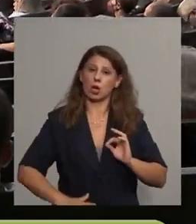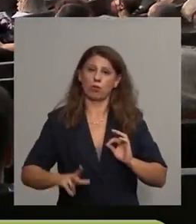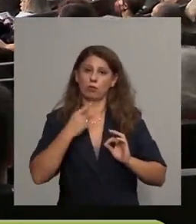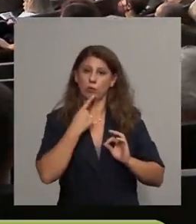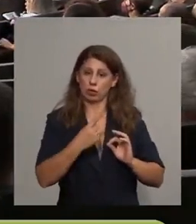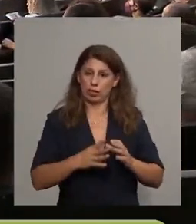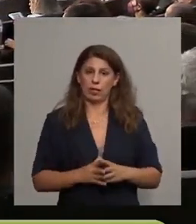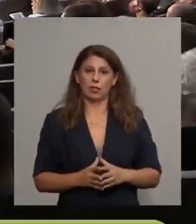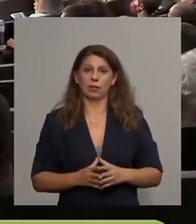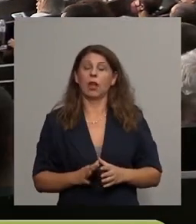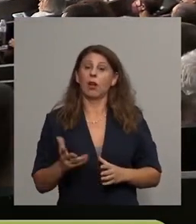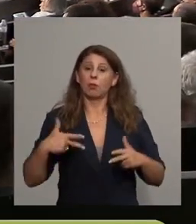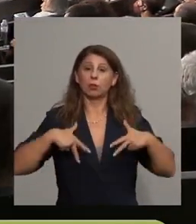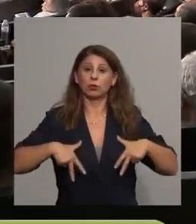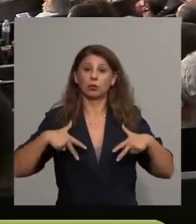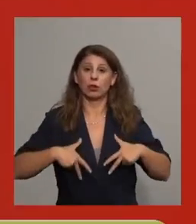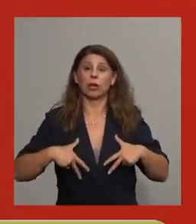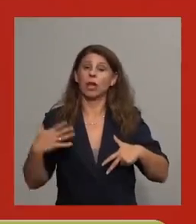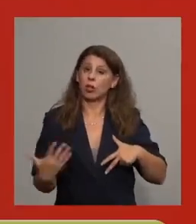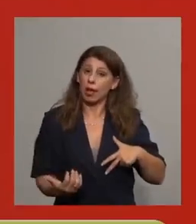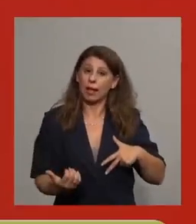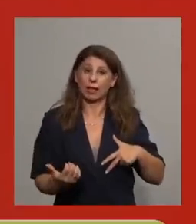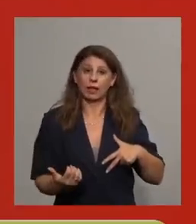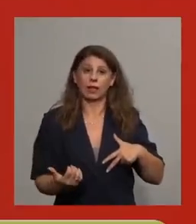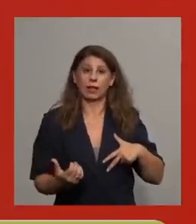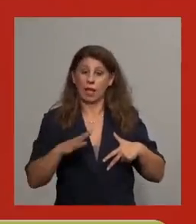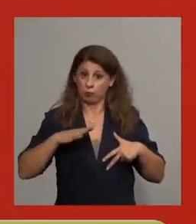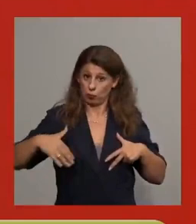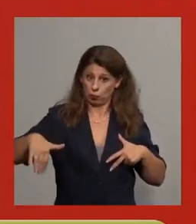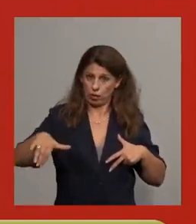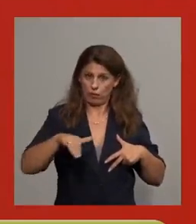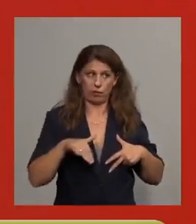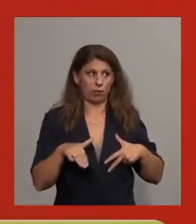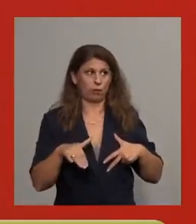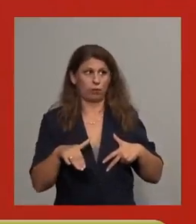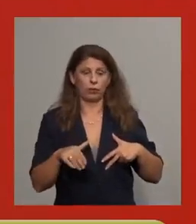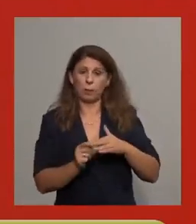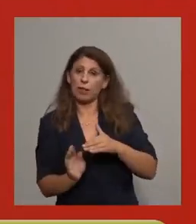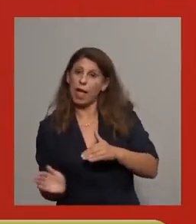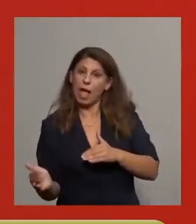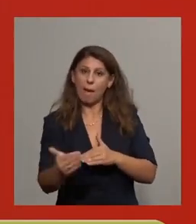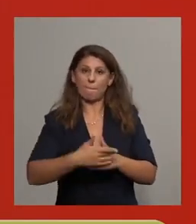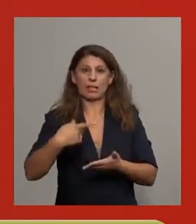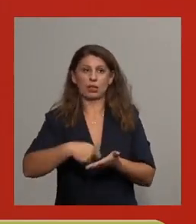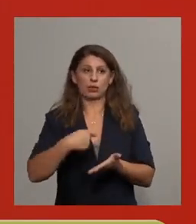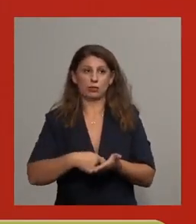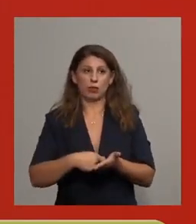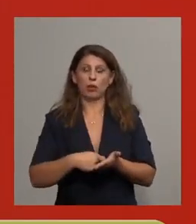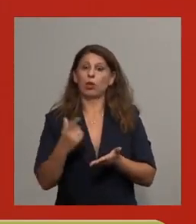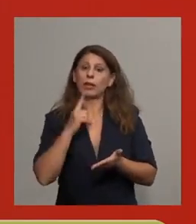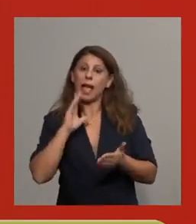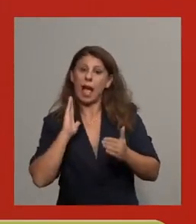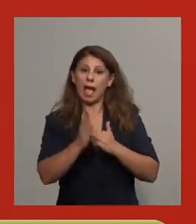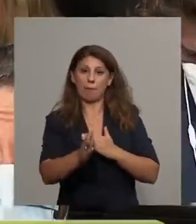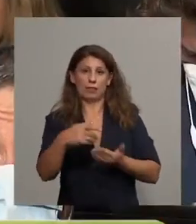τα λένε, όπου το κράτος παίρνει από το λαό με τους έμεσους φόρους αλλά και με την